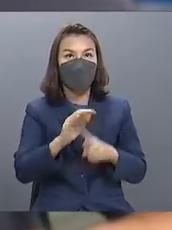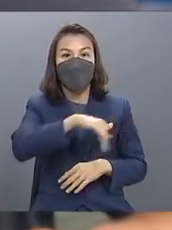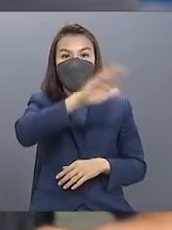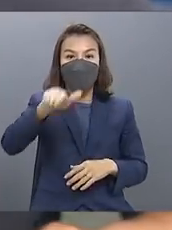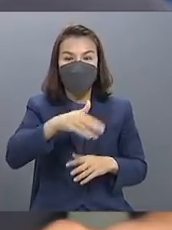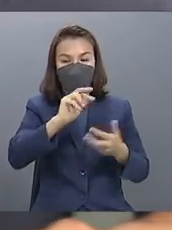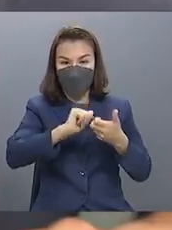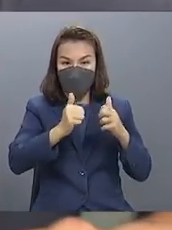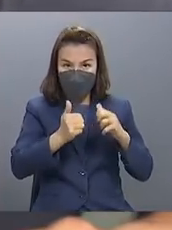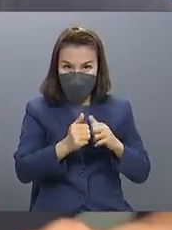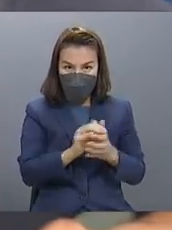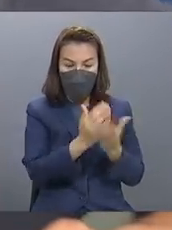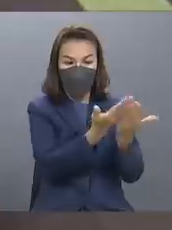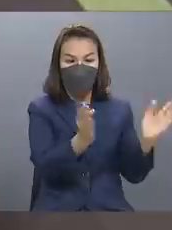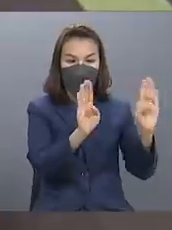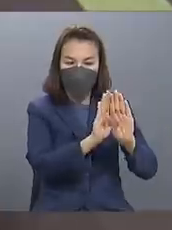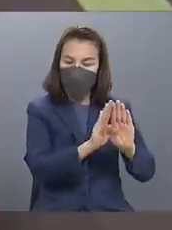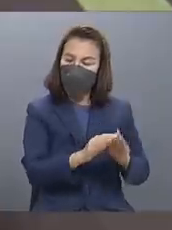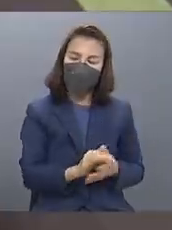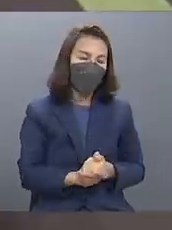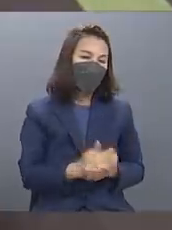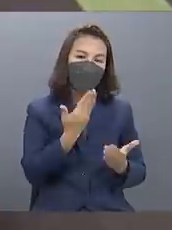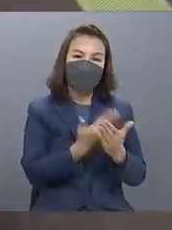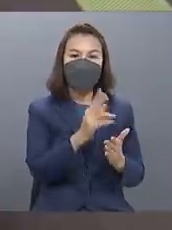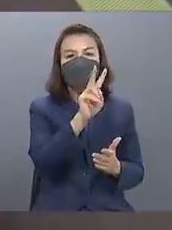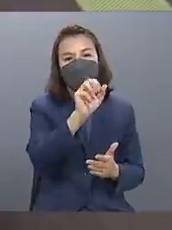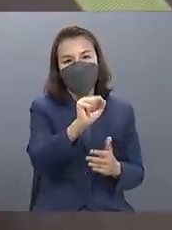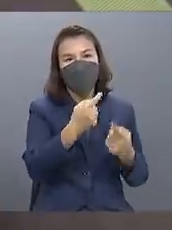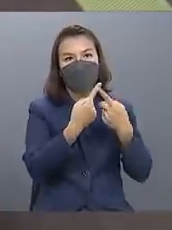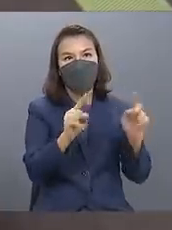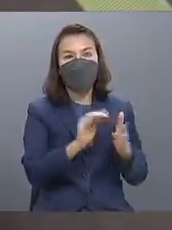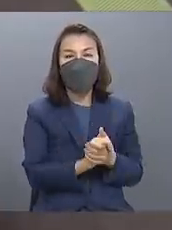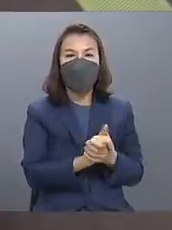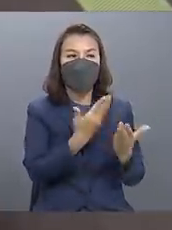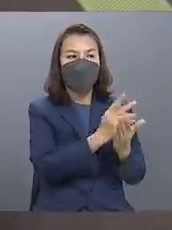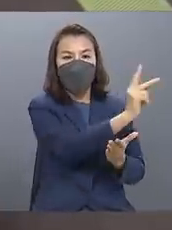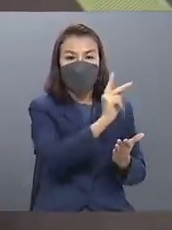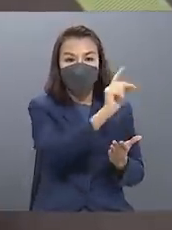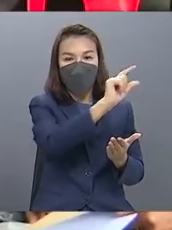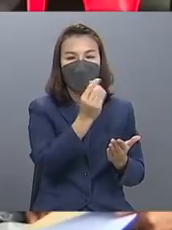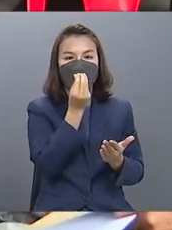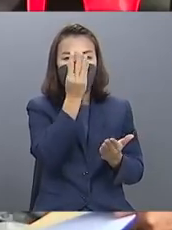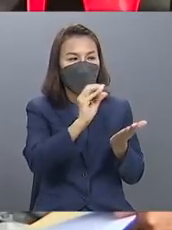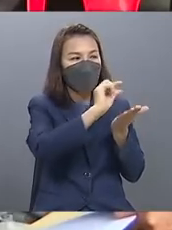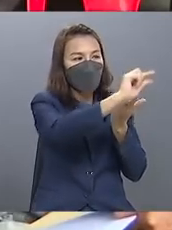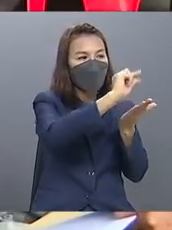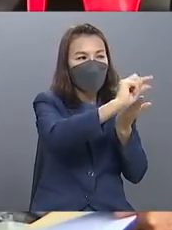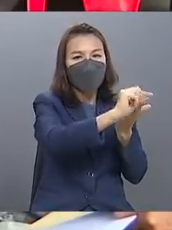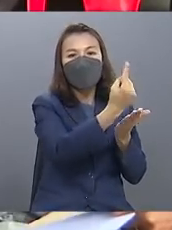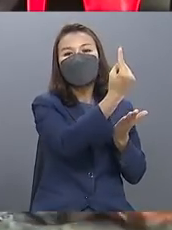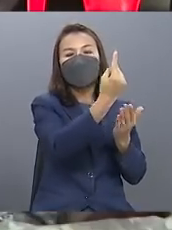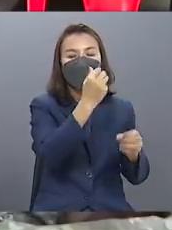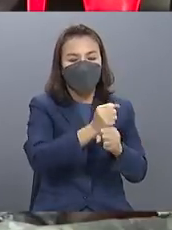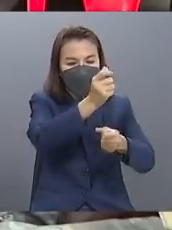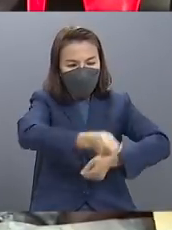ประมาณครัวเรือนละ 2แสนบาทครับแต่ว่าไม่สามารถที่จะปิดต้นได้นะครับใช้ได้ดอกเบี้ยทำเกษตรแล้วก็ไม่มีกำไรครับยิ่งตอนนี้